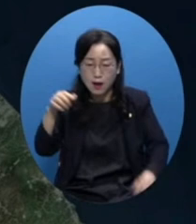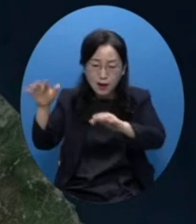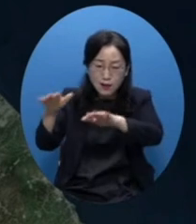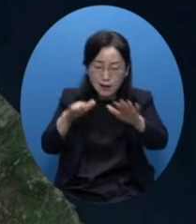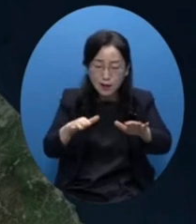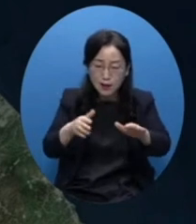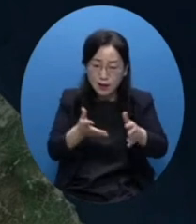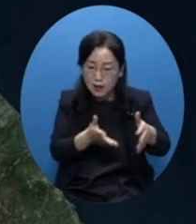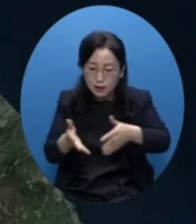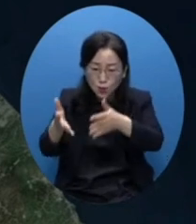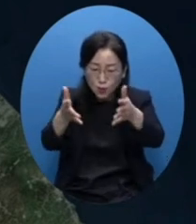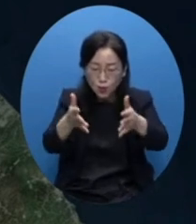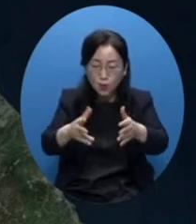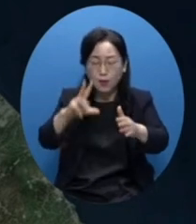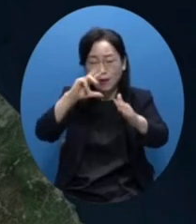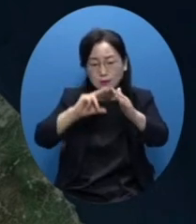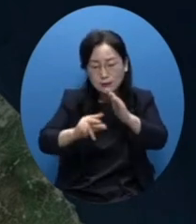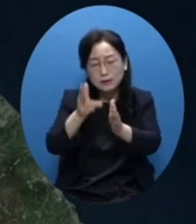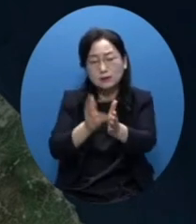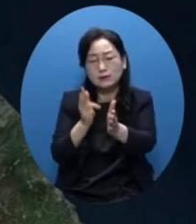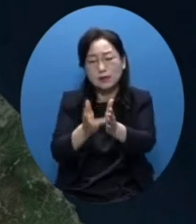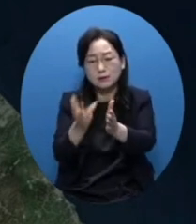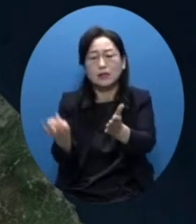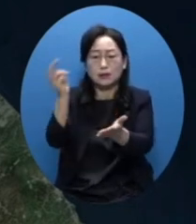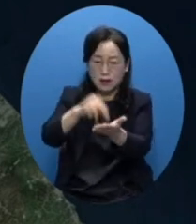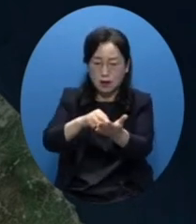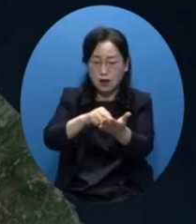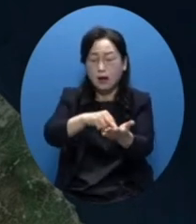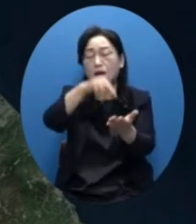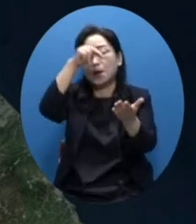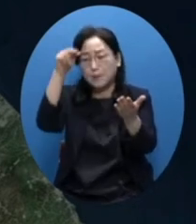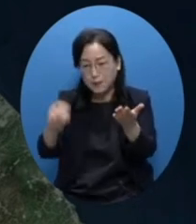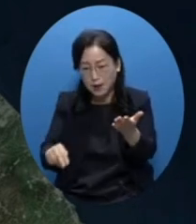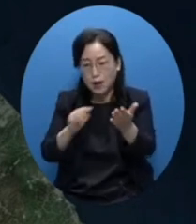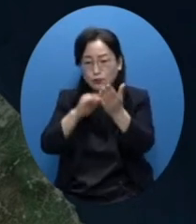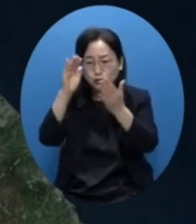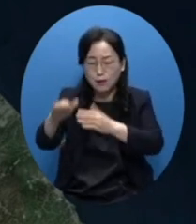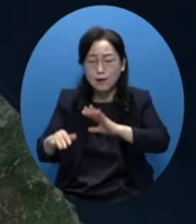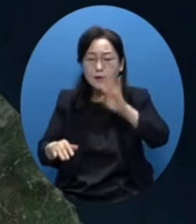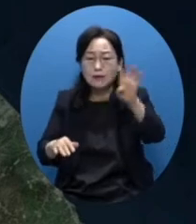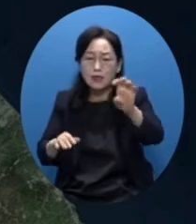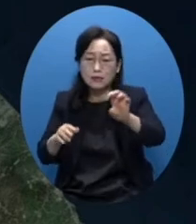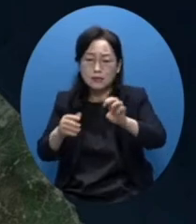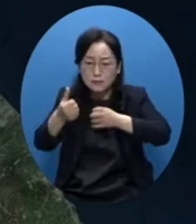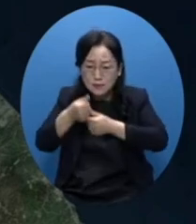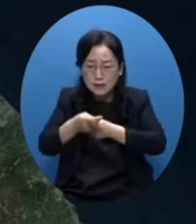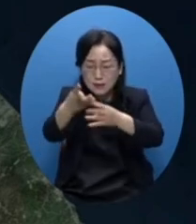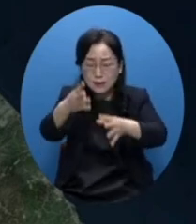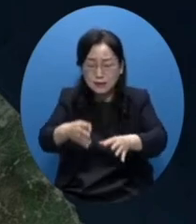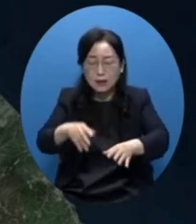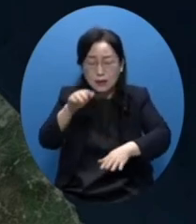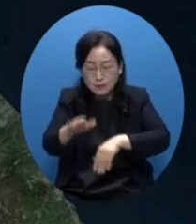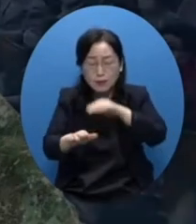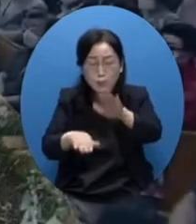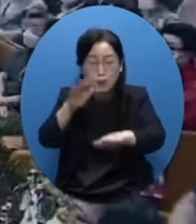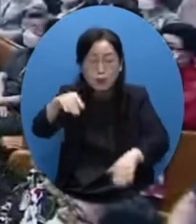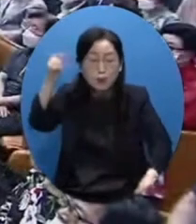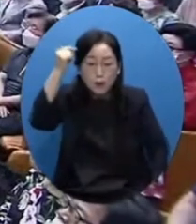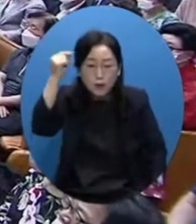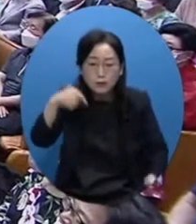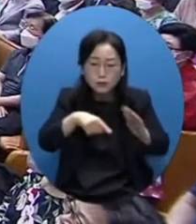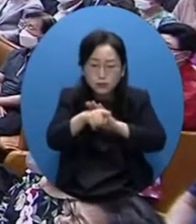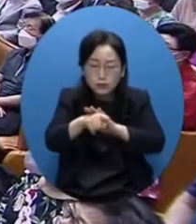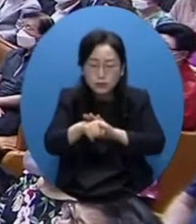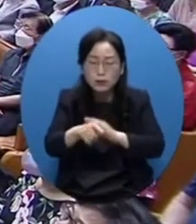기차게 내려서 40 미끼를 쉼없이 거로 구미 퍼 라는 것을 향합니다 폐결핵으로 10 요양 중인 남편이 사경을